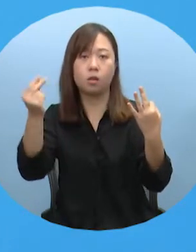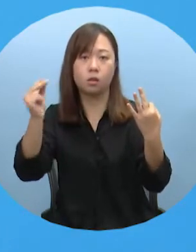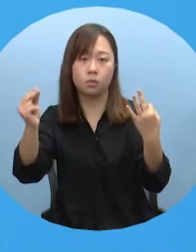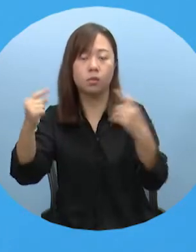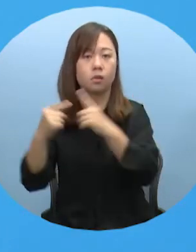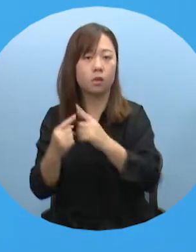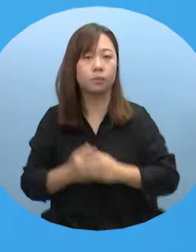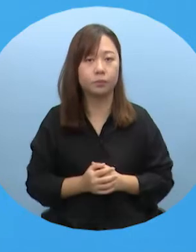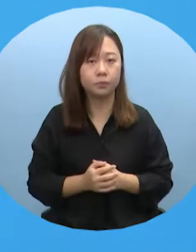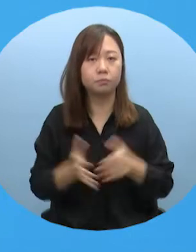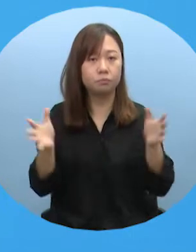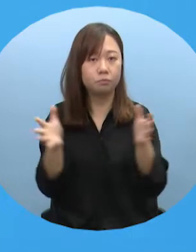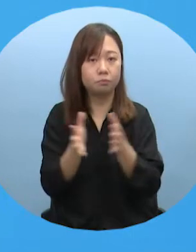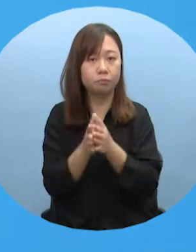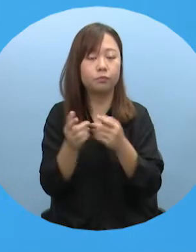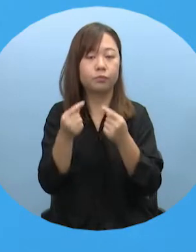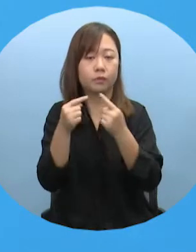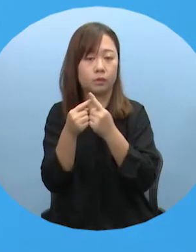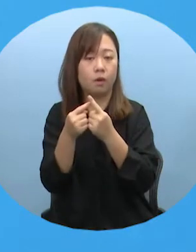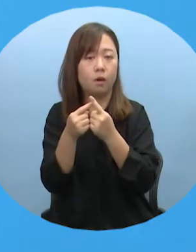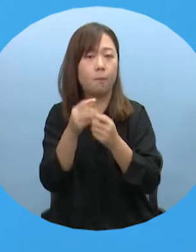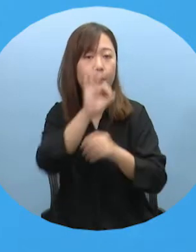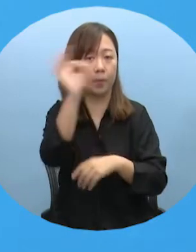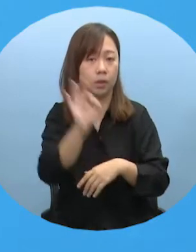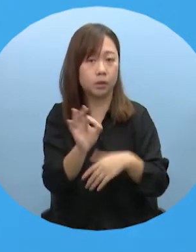3,528,700人，咁係佔合資格嘅人嘅比